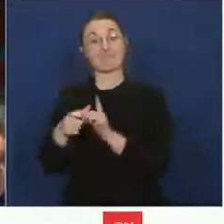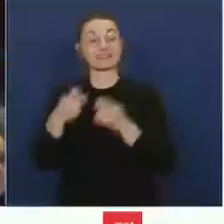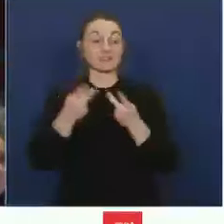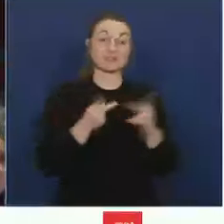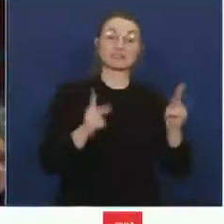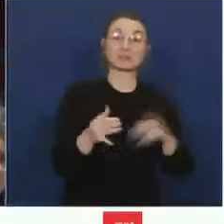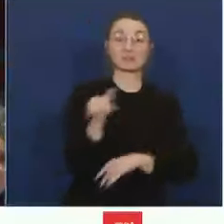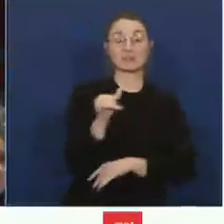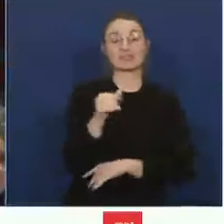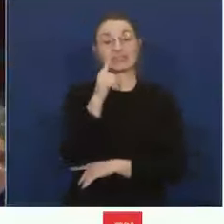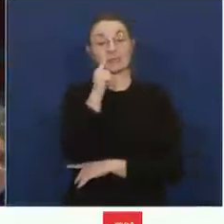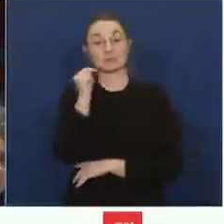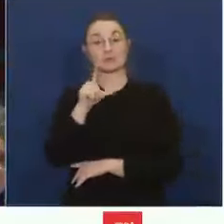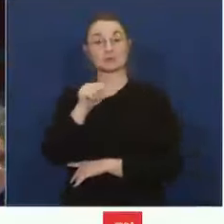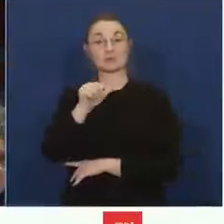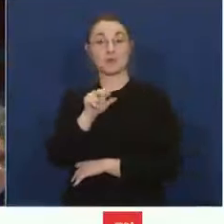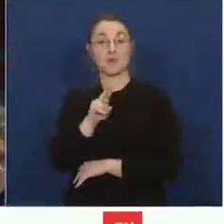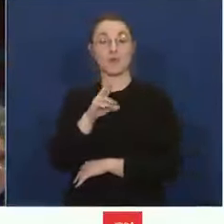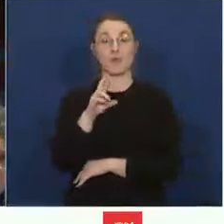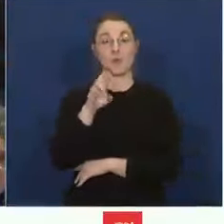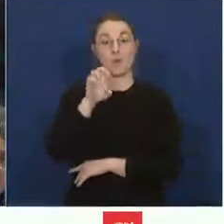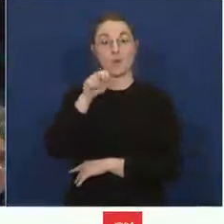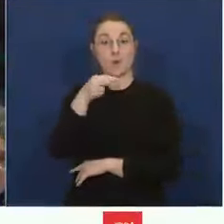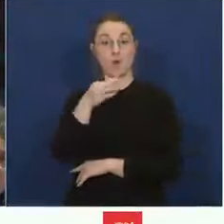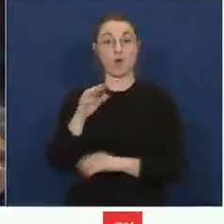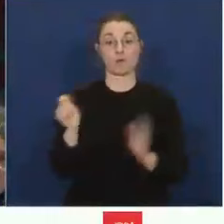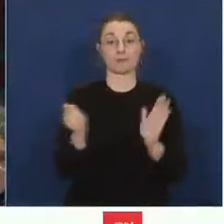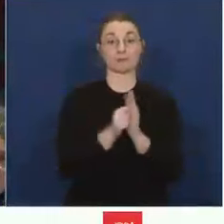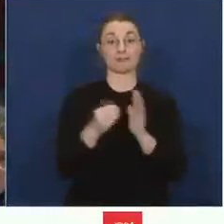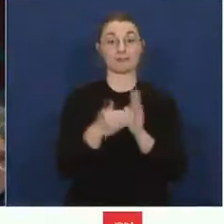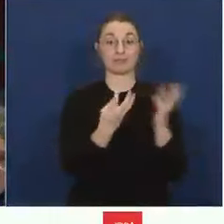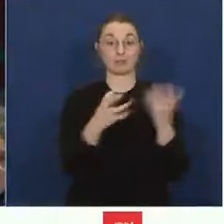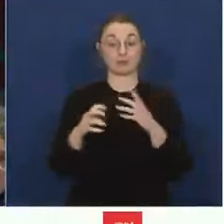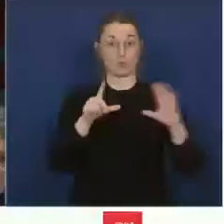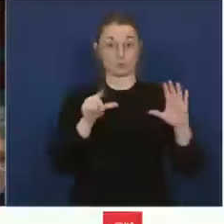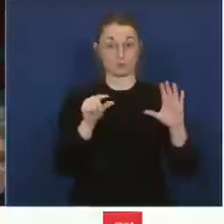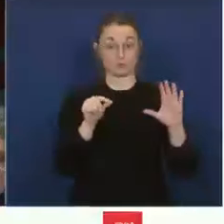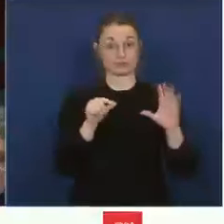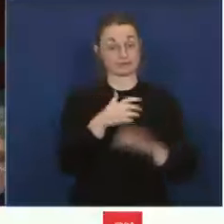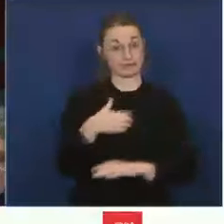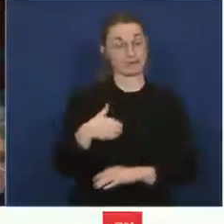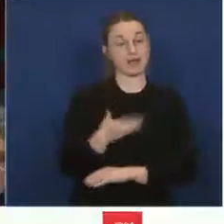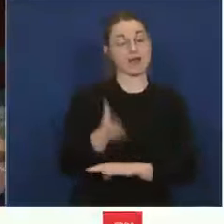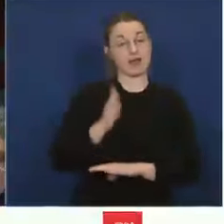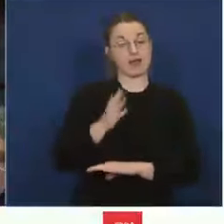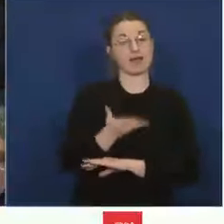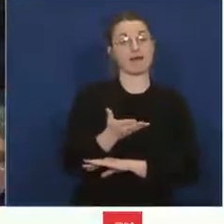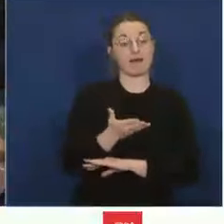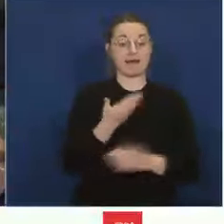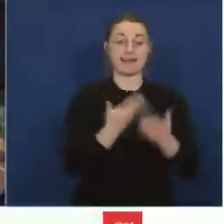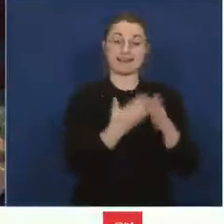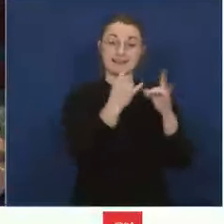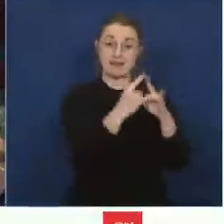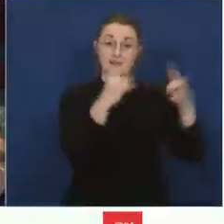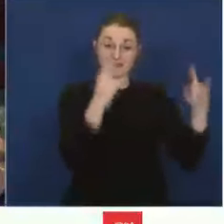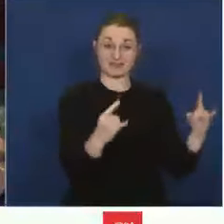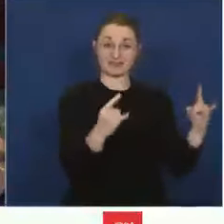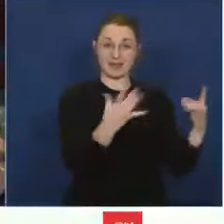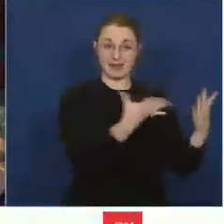26 septembre 1970, constitue un élément précieux du patrimoine architectural lillois.